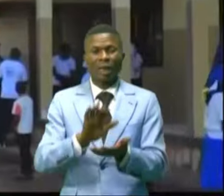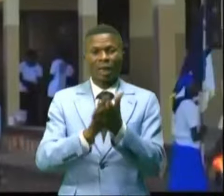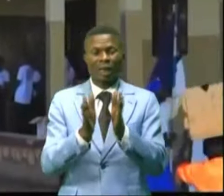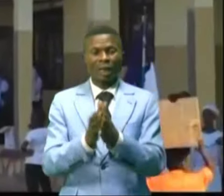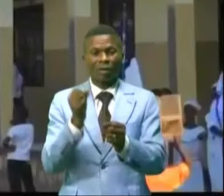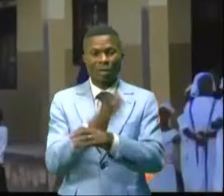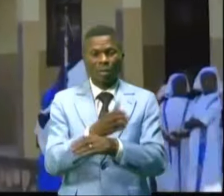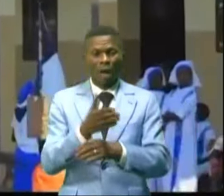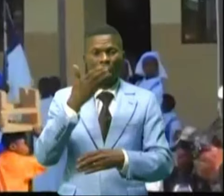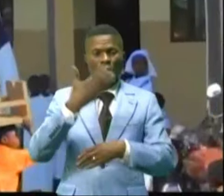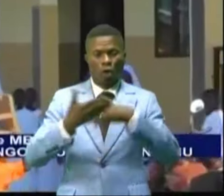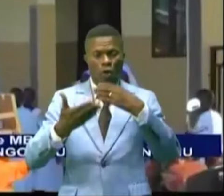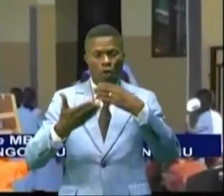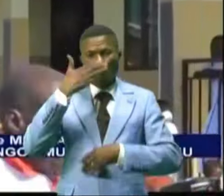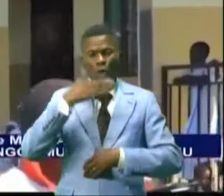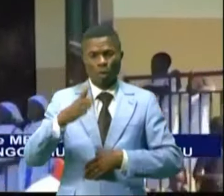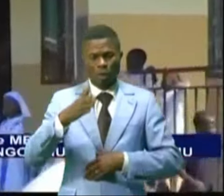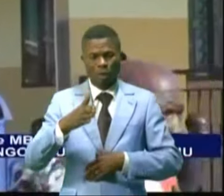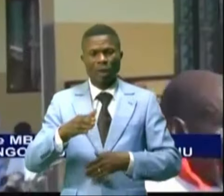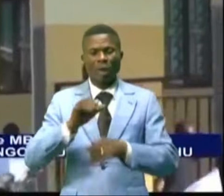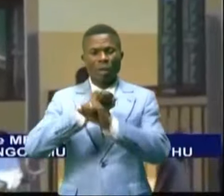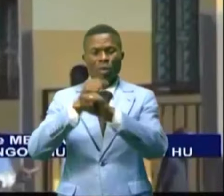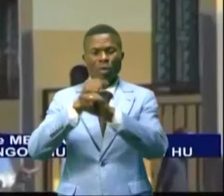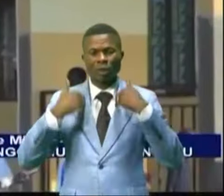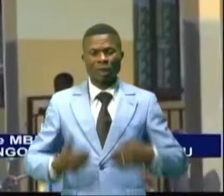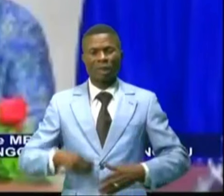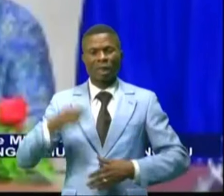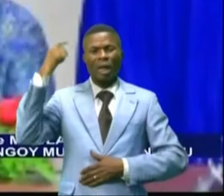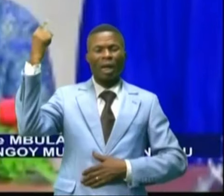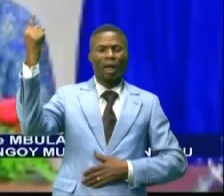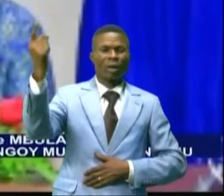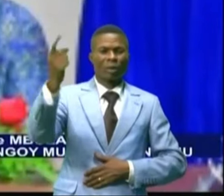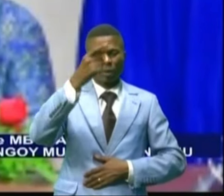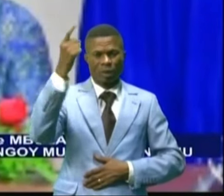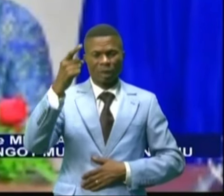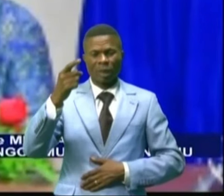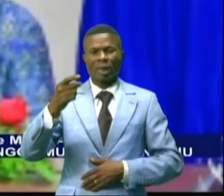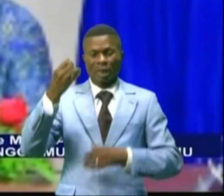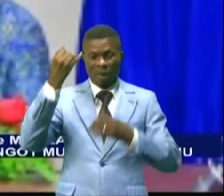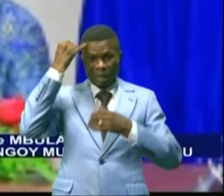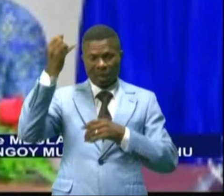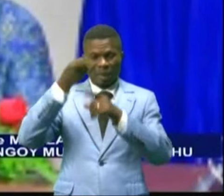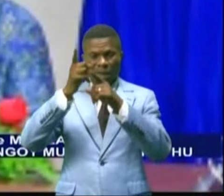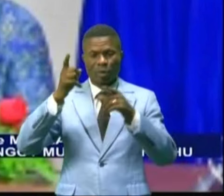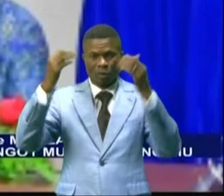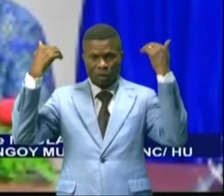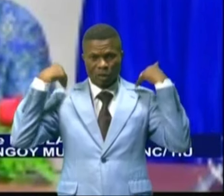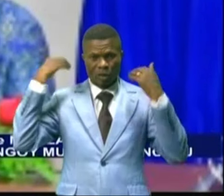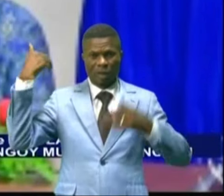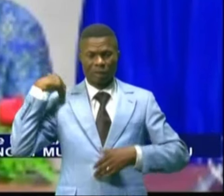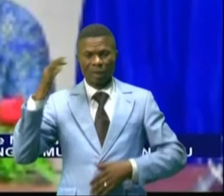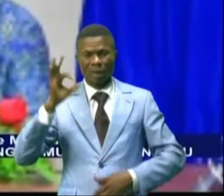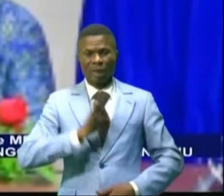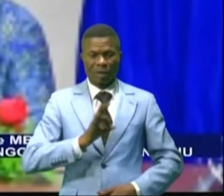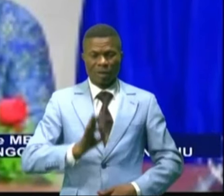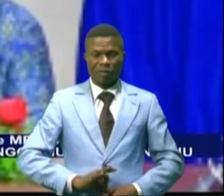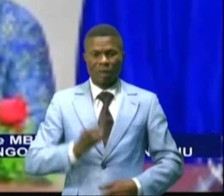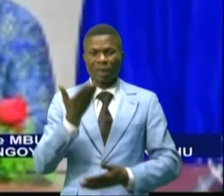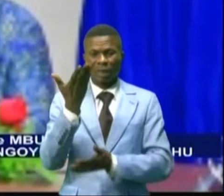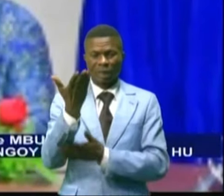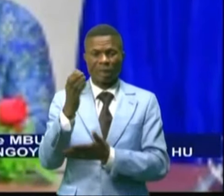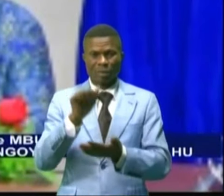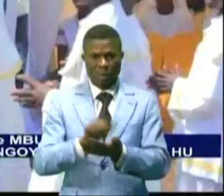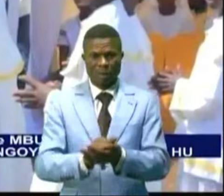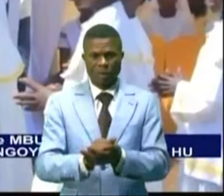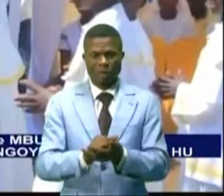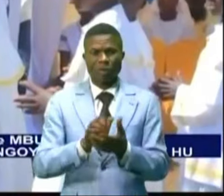la politique de couverture santé universelle que prône le chef de l'État, Félix-Antoine Tshisekedi